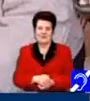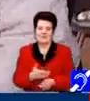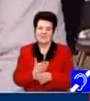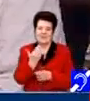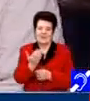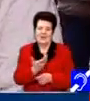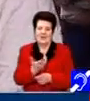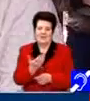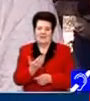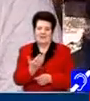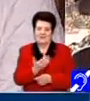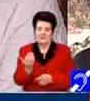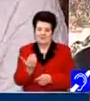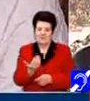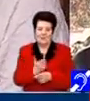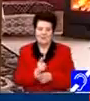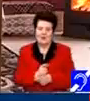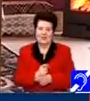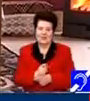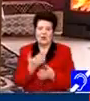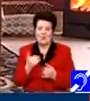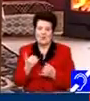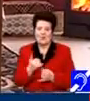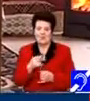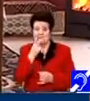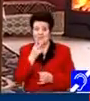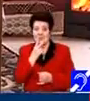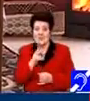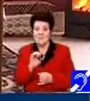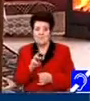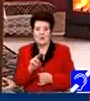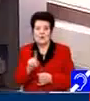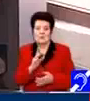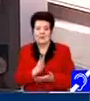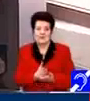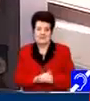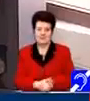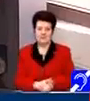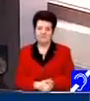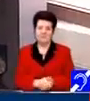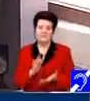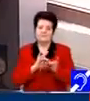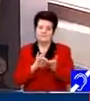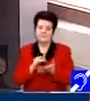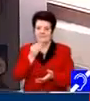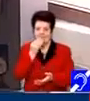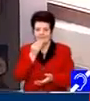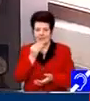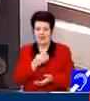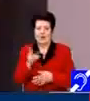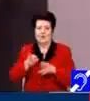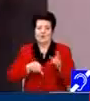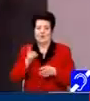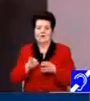dumneavoastră. Eram foarte curioși să vedem cum este la frații noștri. În timp ce turiștii mâncau zeama, la